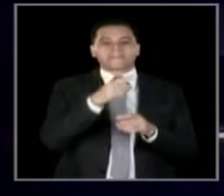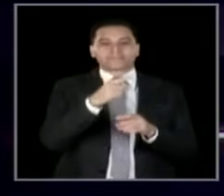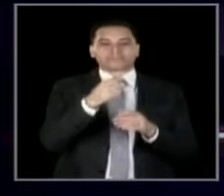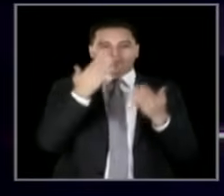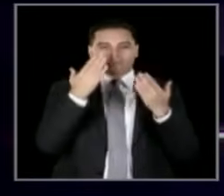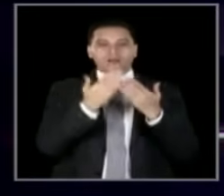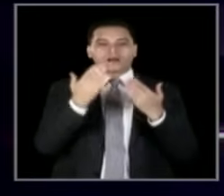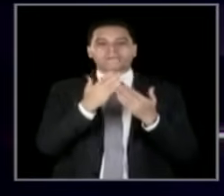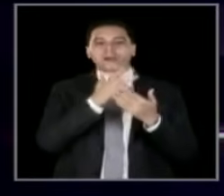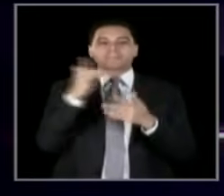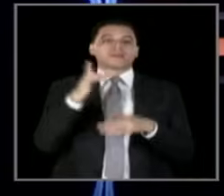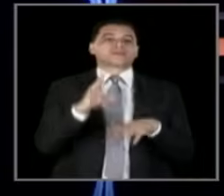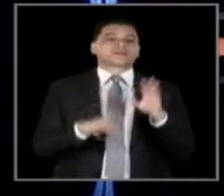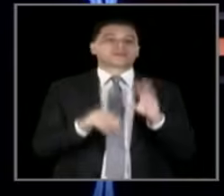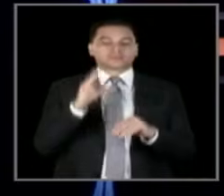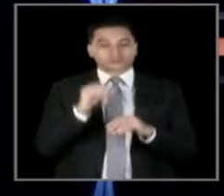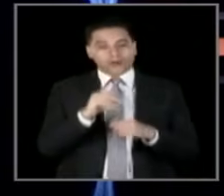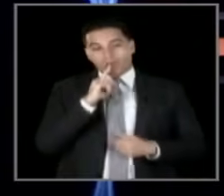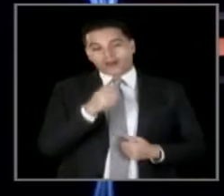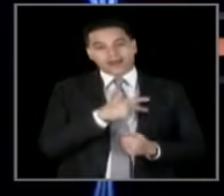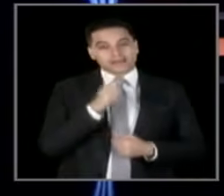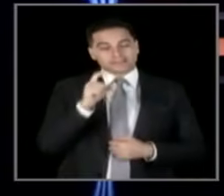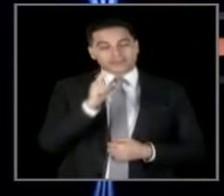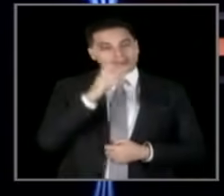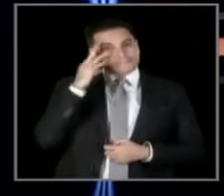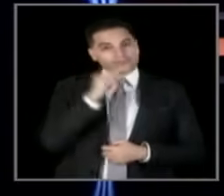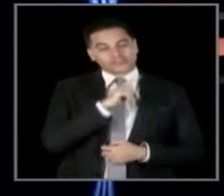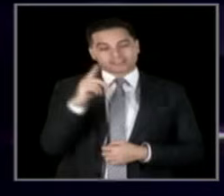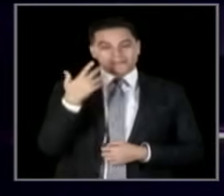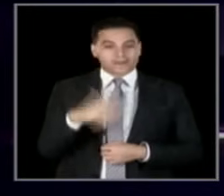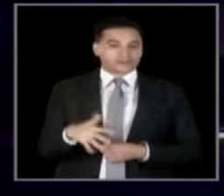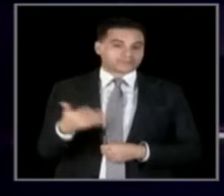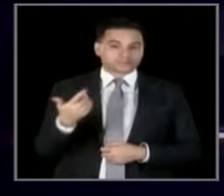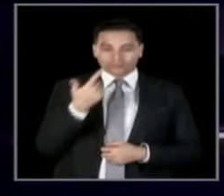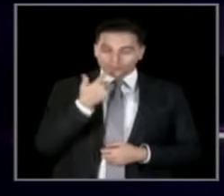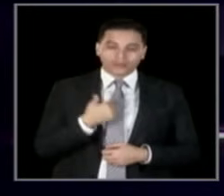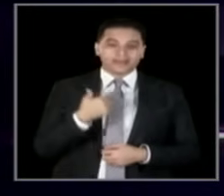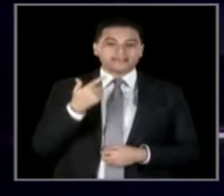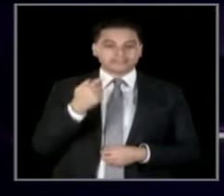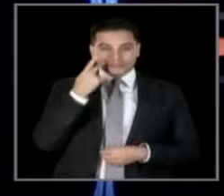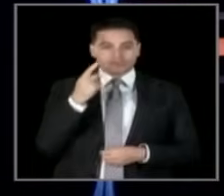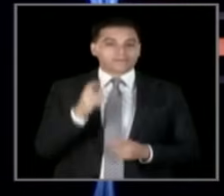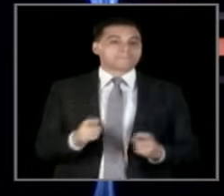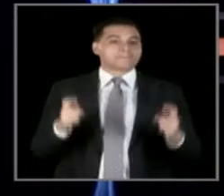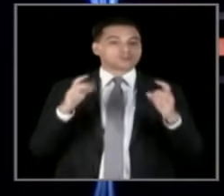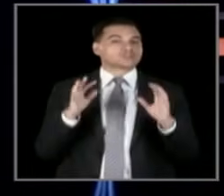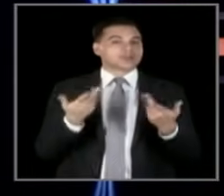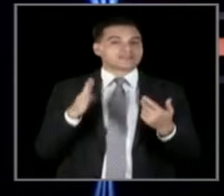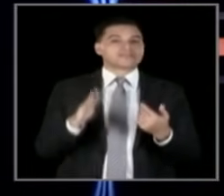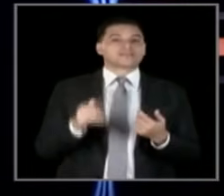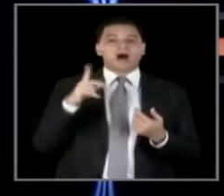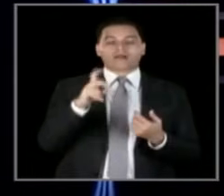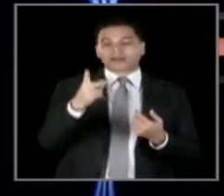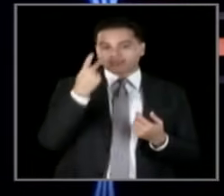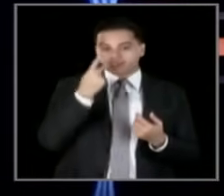بالمئة رواية. يعني دي أسماء ما أقدرش أنساها. قولوا لي متوقعين إيه من ماتش النهاردة؟ سارة متوقعة إيه؟